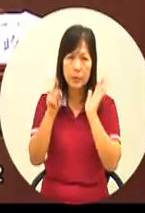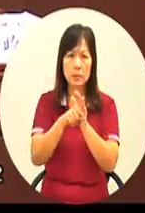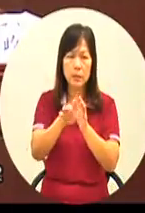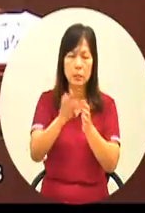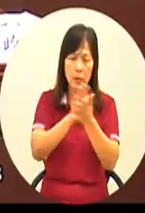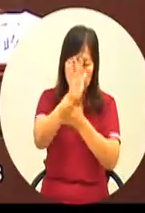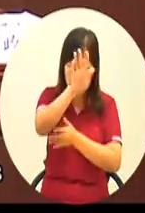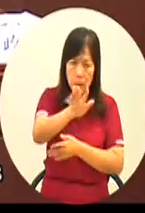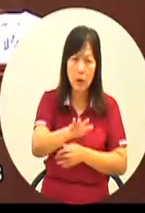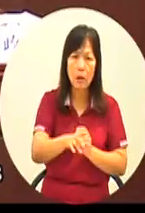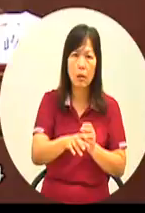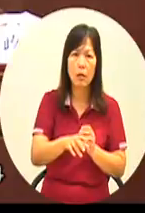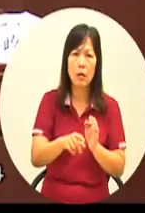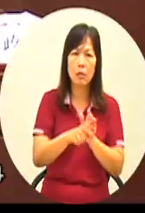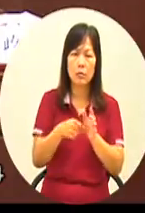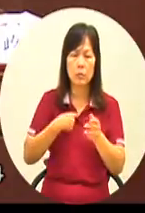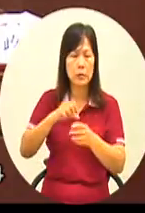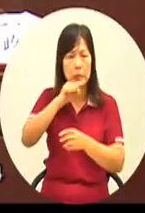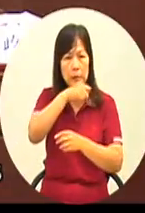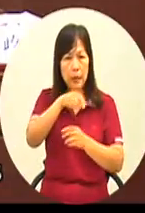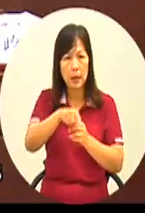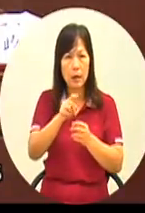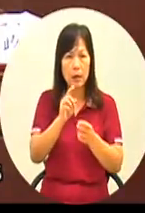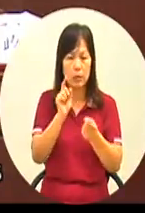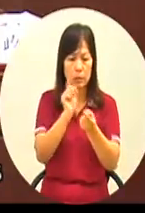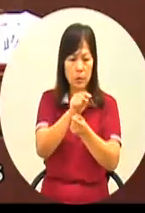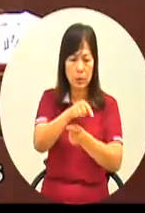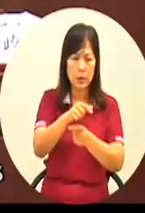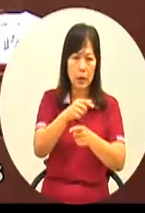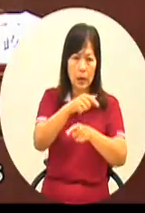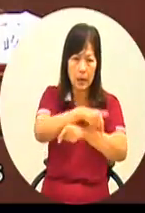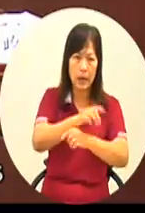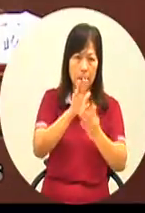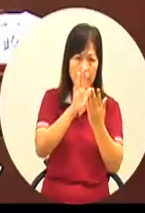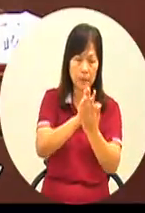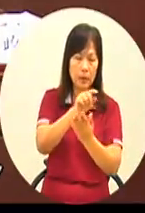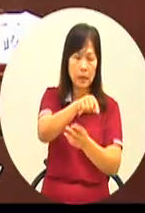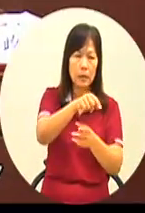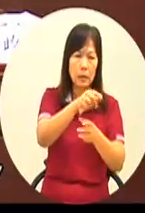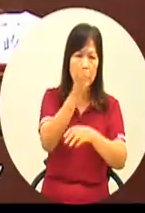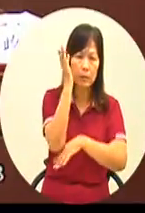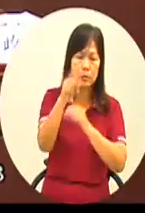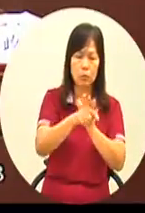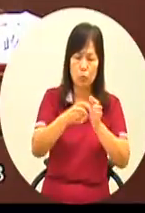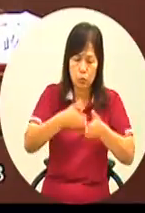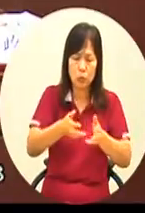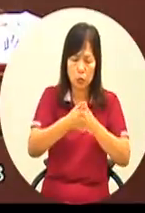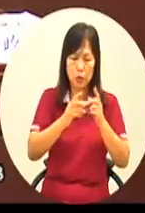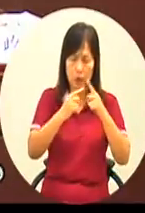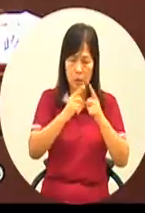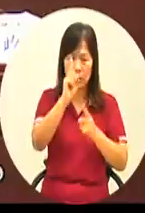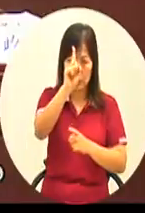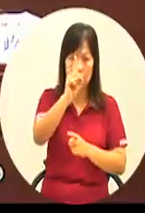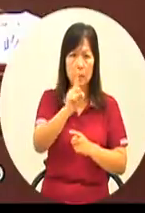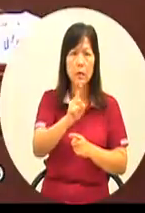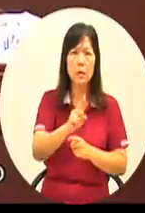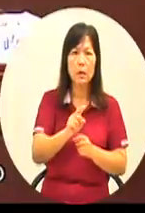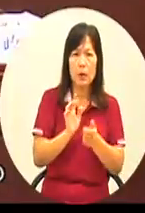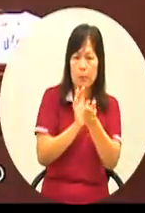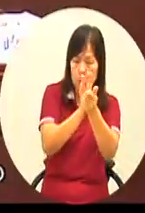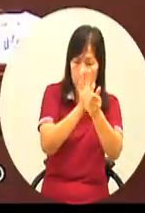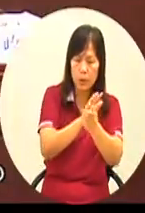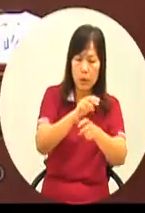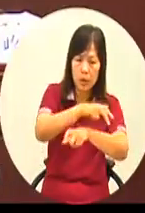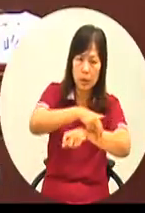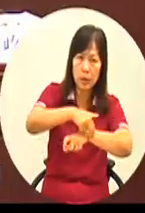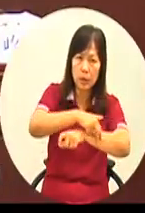未来我们台湾往南向政策里面非常重要的尖兵。所以我们在整个新推出的一些策略